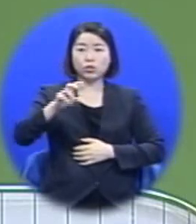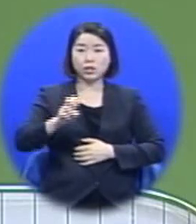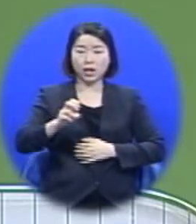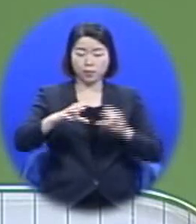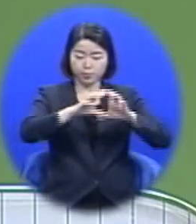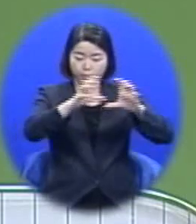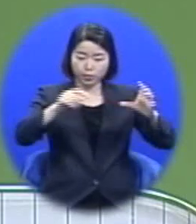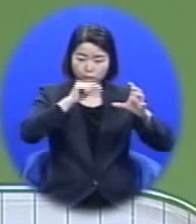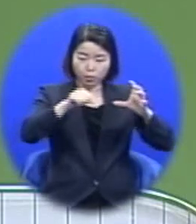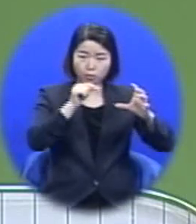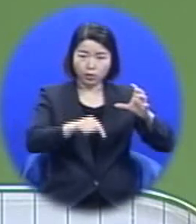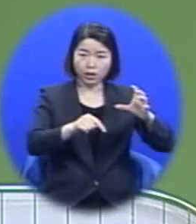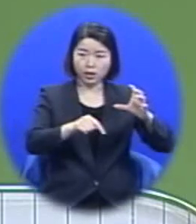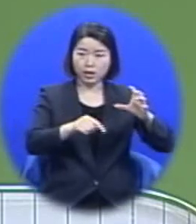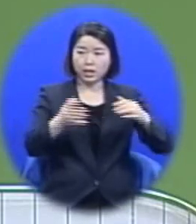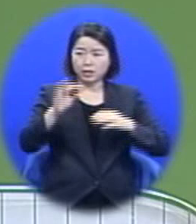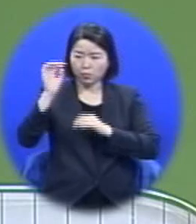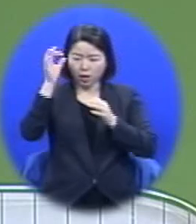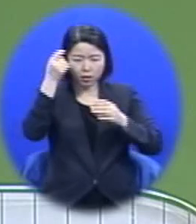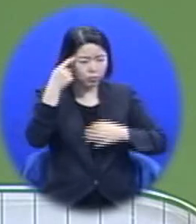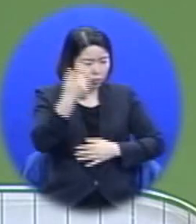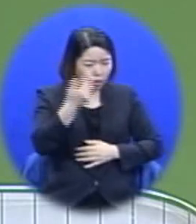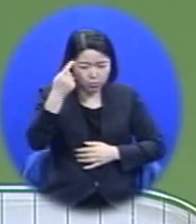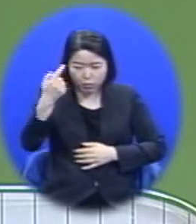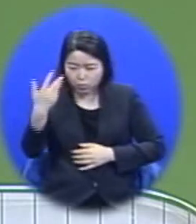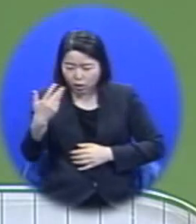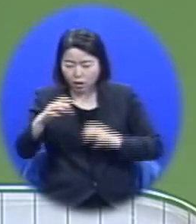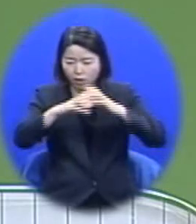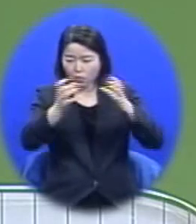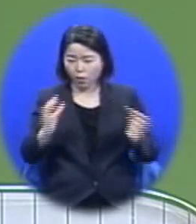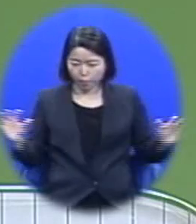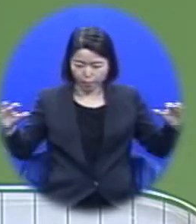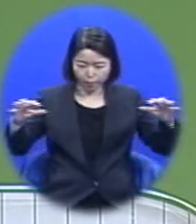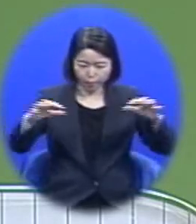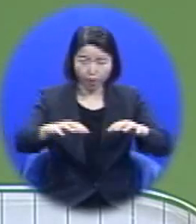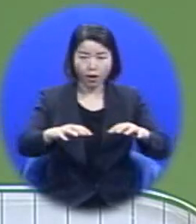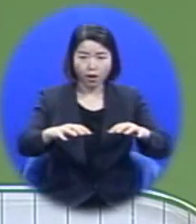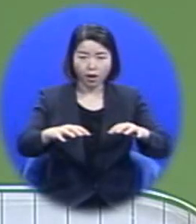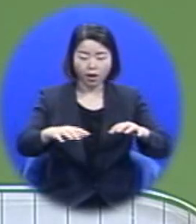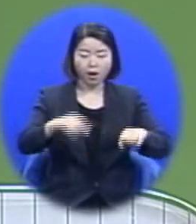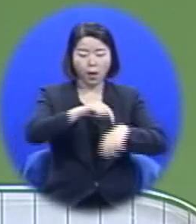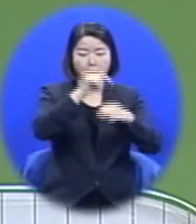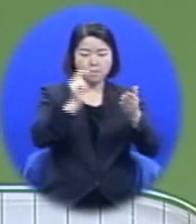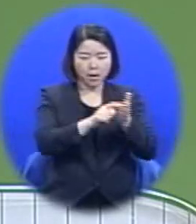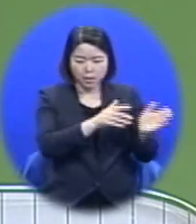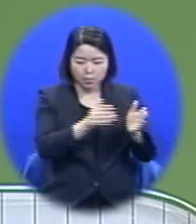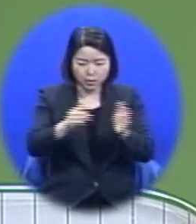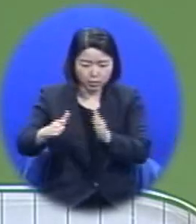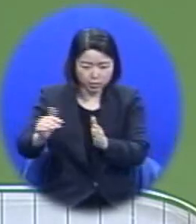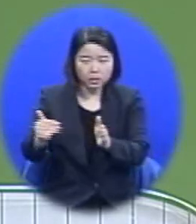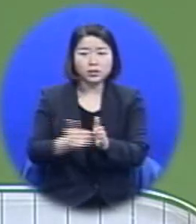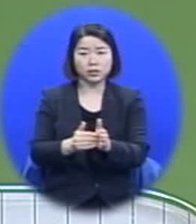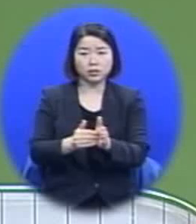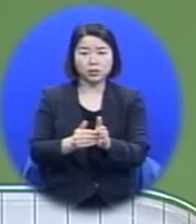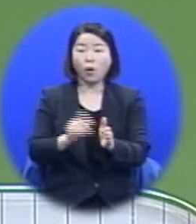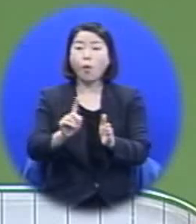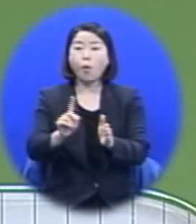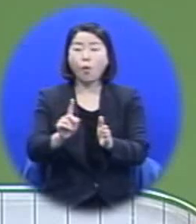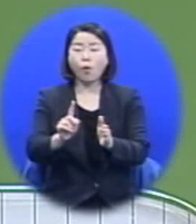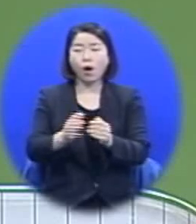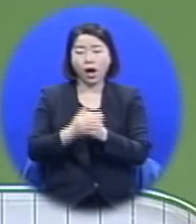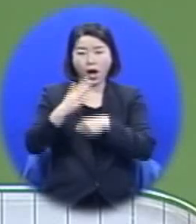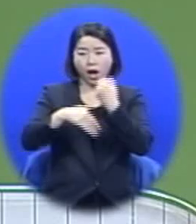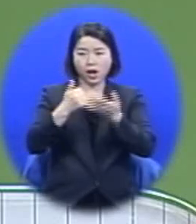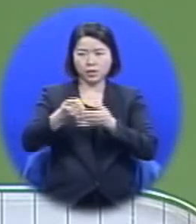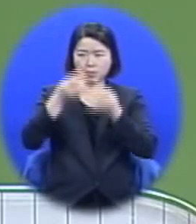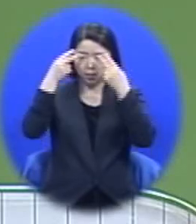찾아 물음으로 모이기 시작합니다 다윗이 마음 정리가 되니까 어떻게 마음 정리가 됐죠 하나님을 바라보는 눈이